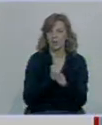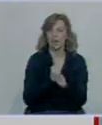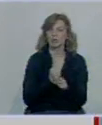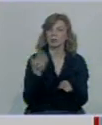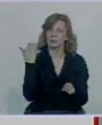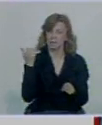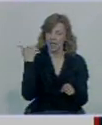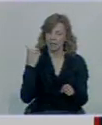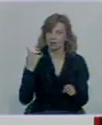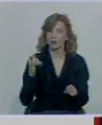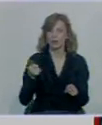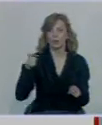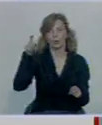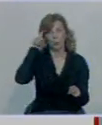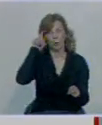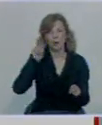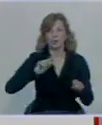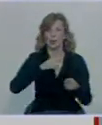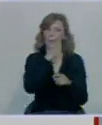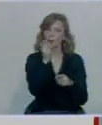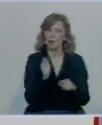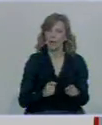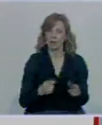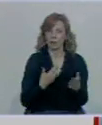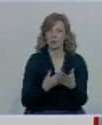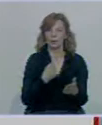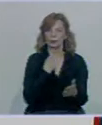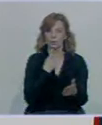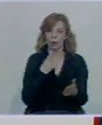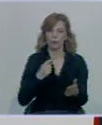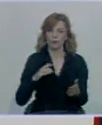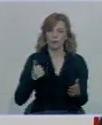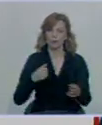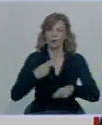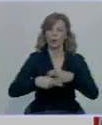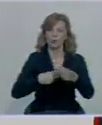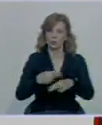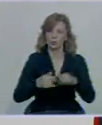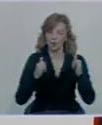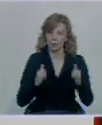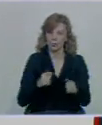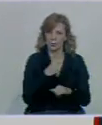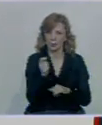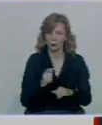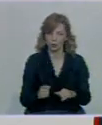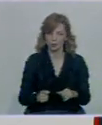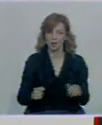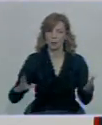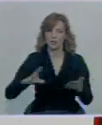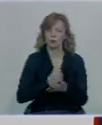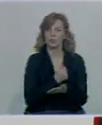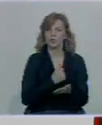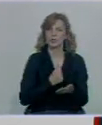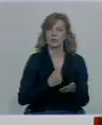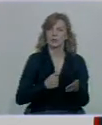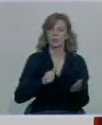cunoaște proiectele și trebuie să le deruleze în perioada următoare. Am reușit să strângem 36.000 de